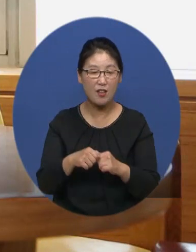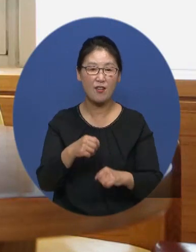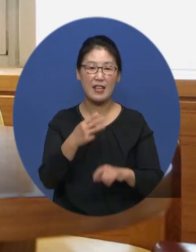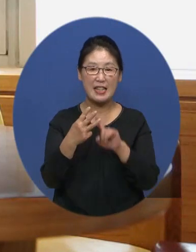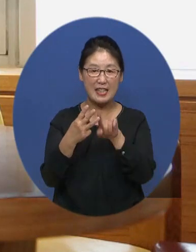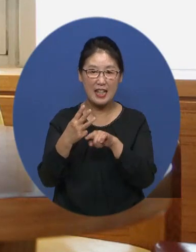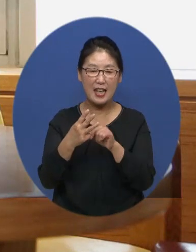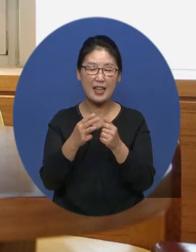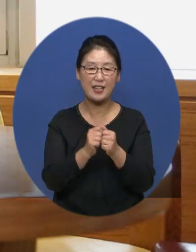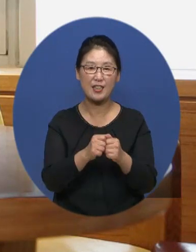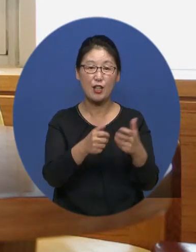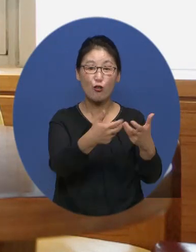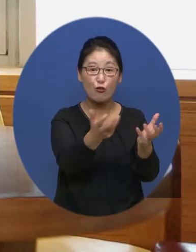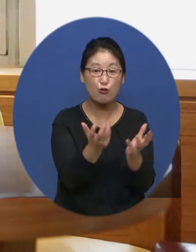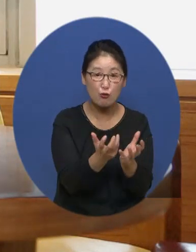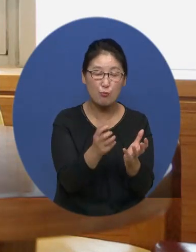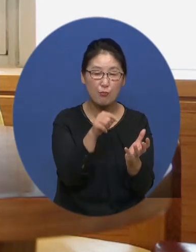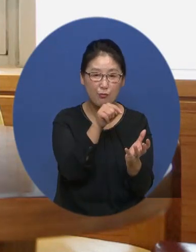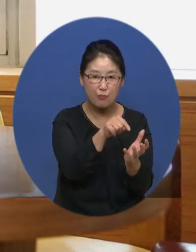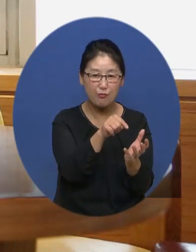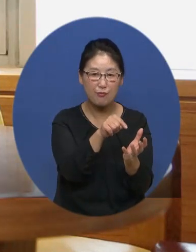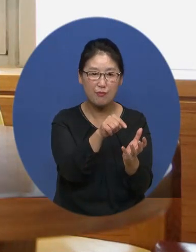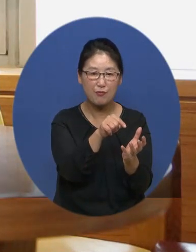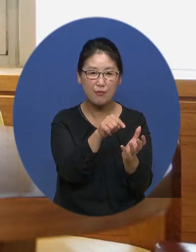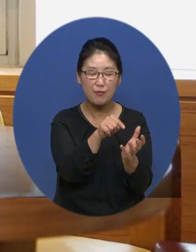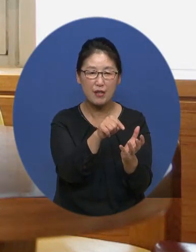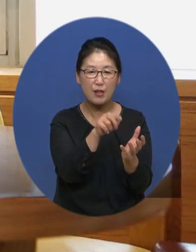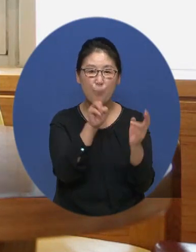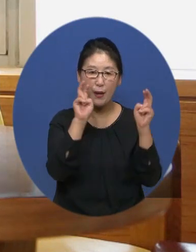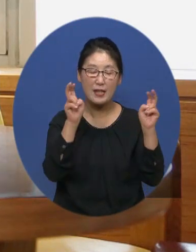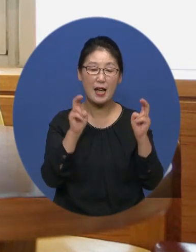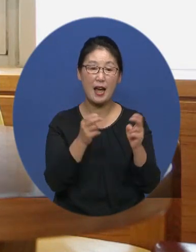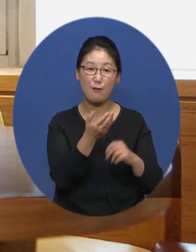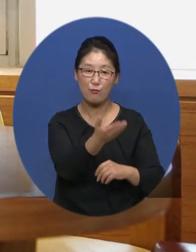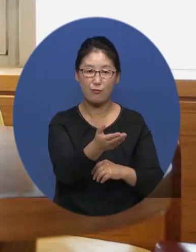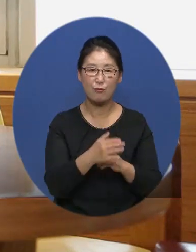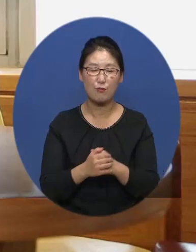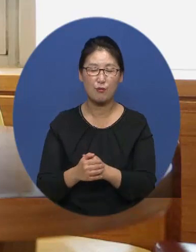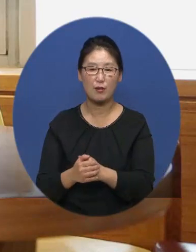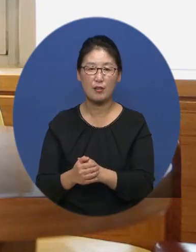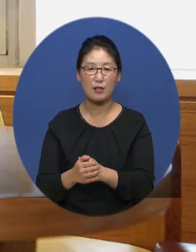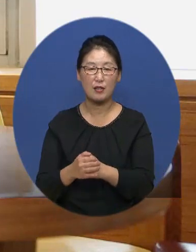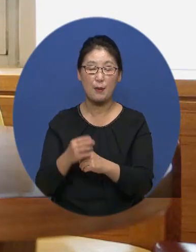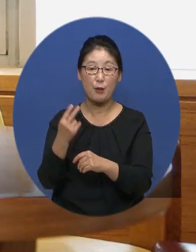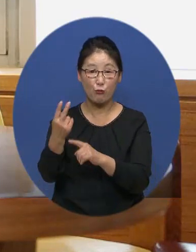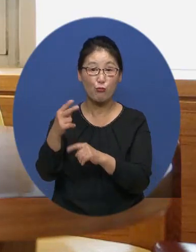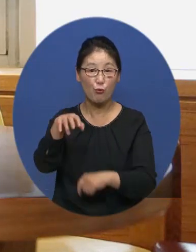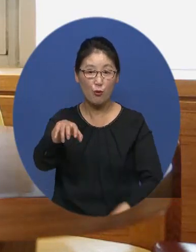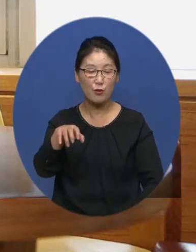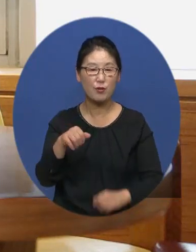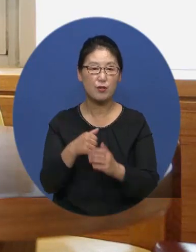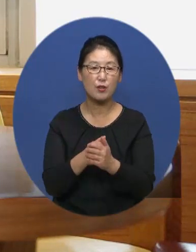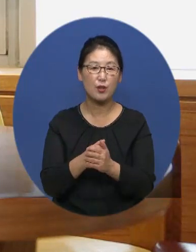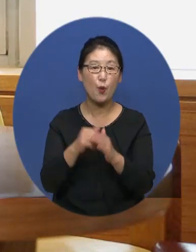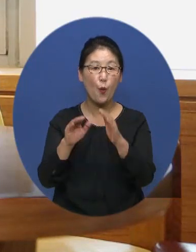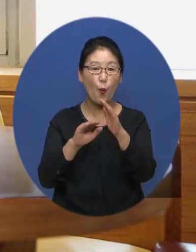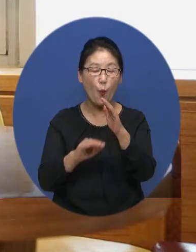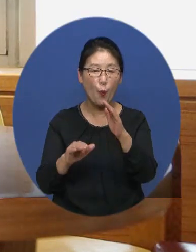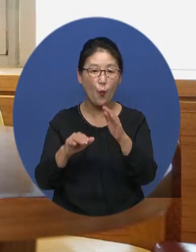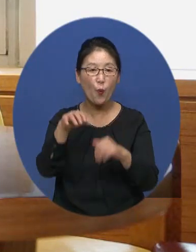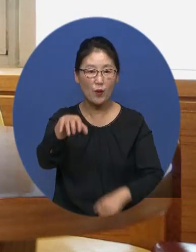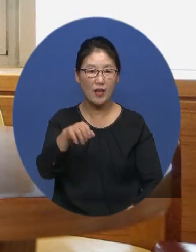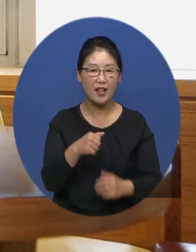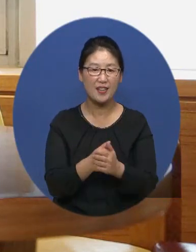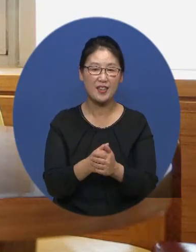매장이 있고요. 그룹 직원들에게 제공하고 있고, 그 다음에 2곳은 공공기관, 근로복지공단, 뭐 안전공단 등 종합청사가